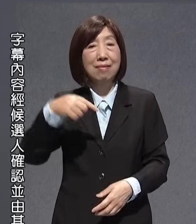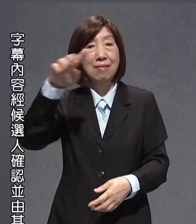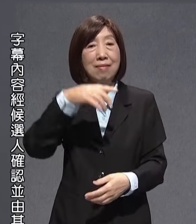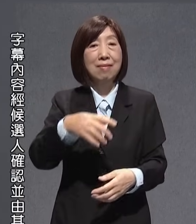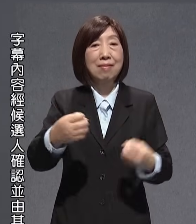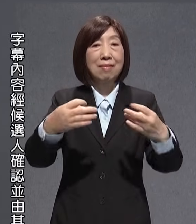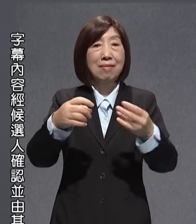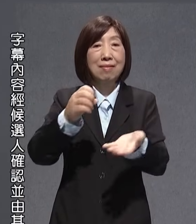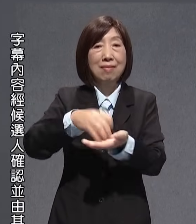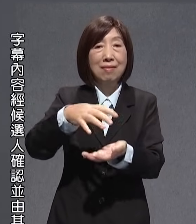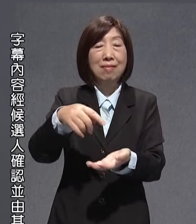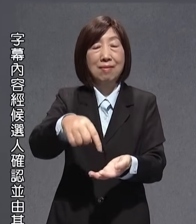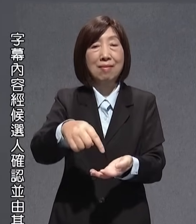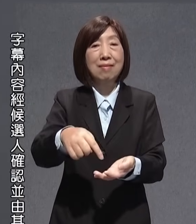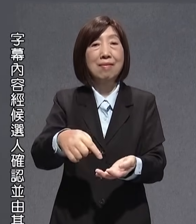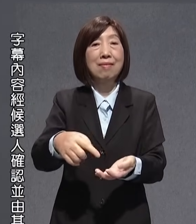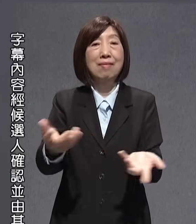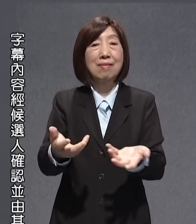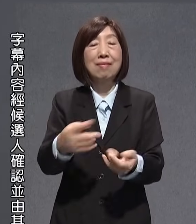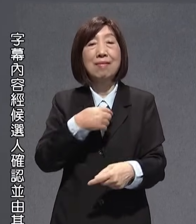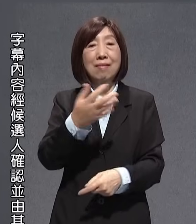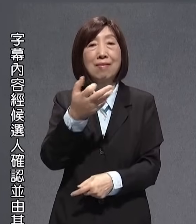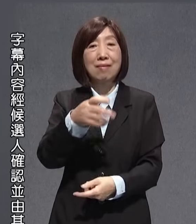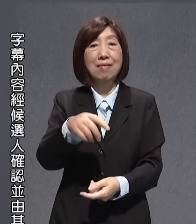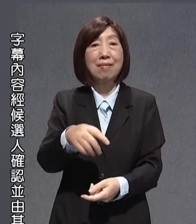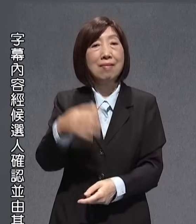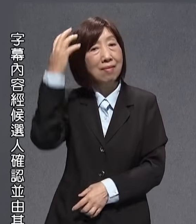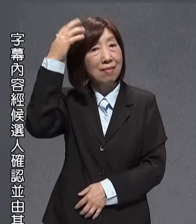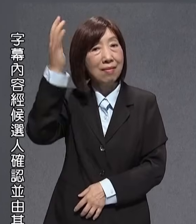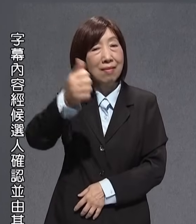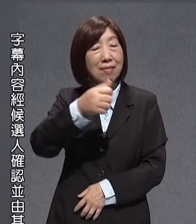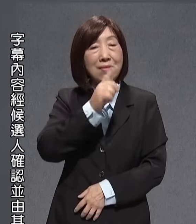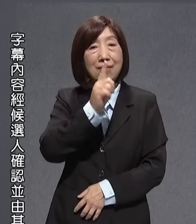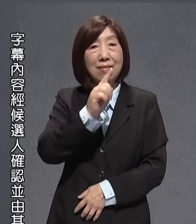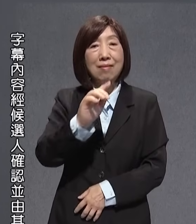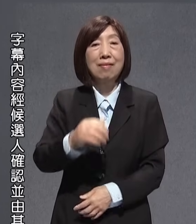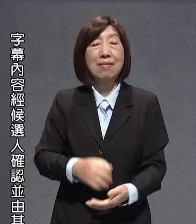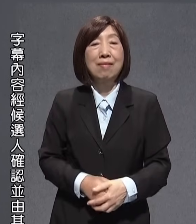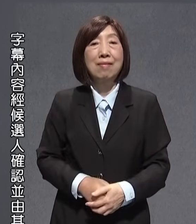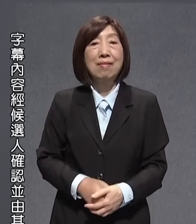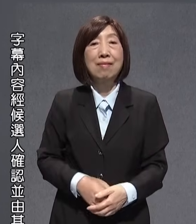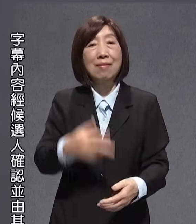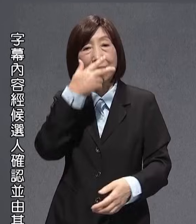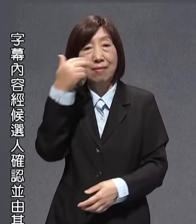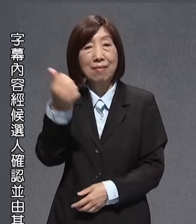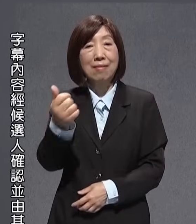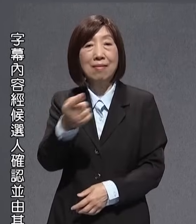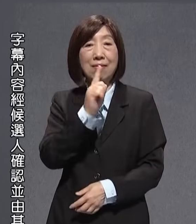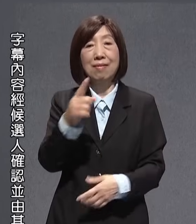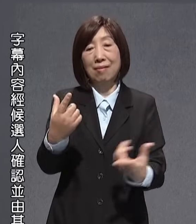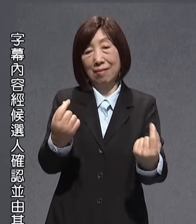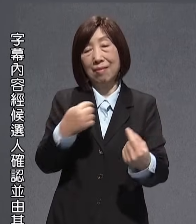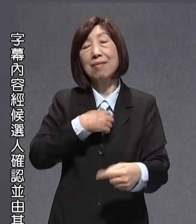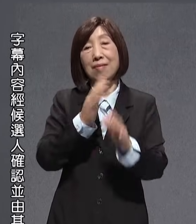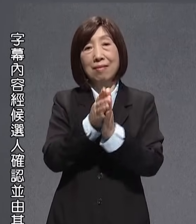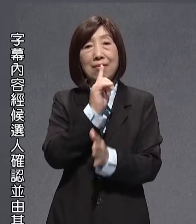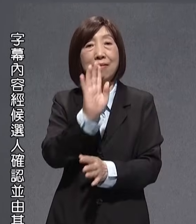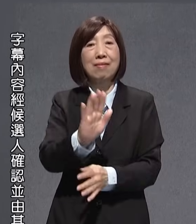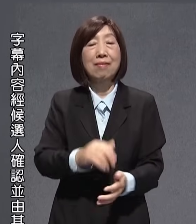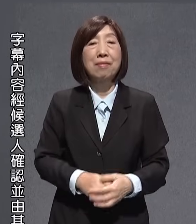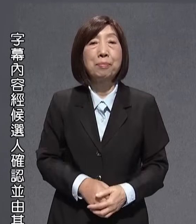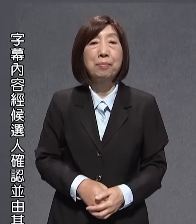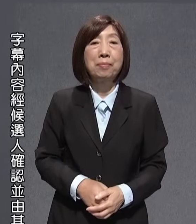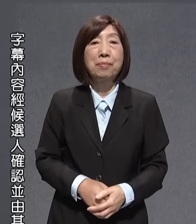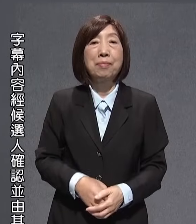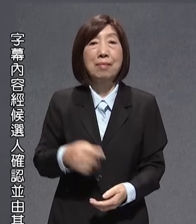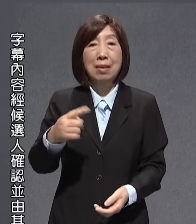政策的时候，同样的提出刚刚柯文哲主席问赖清德主席的话，要不要再